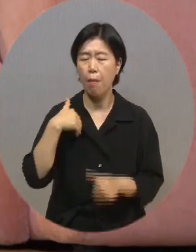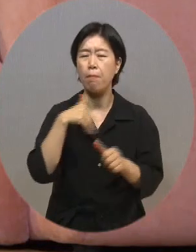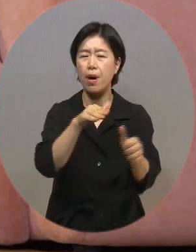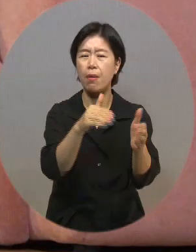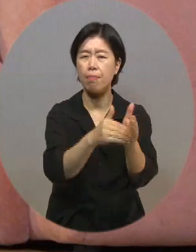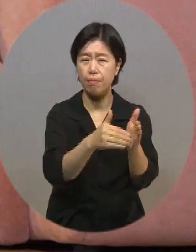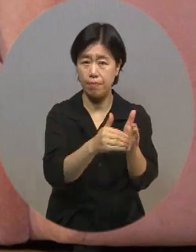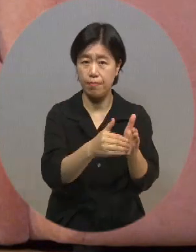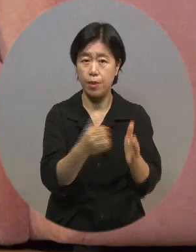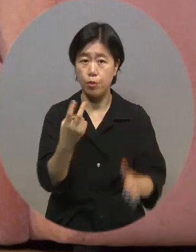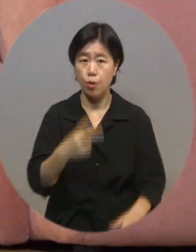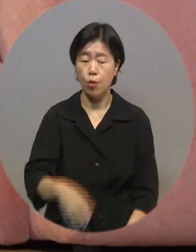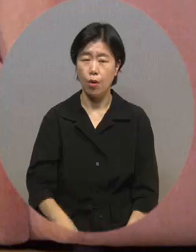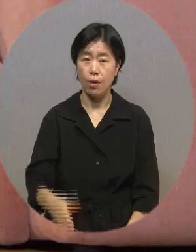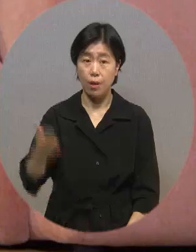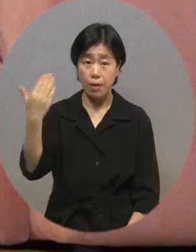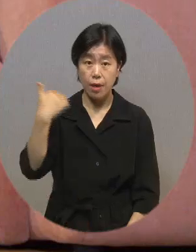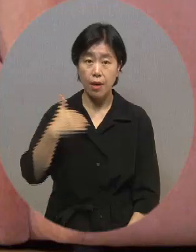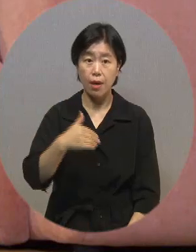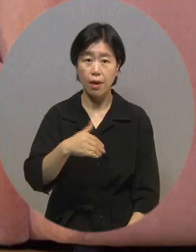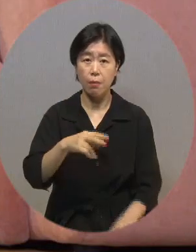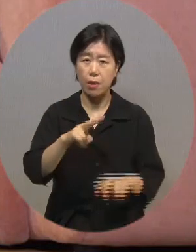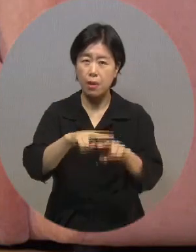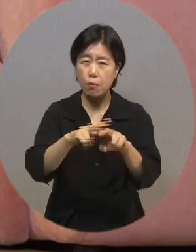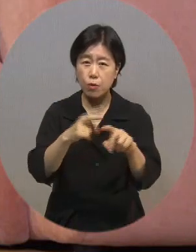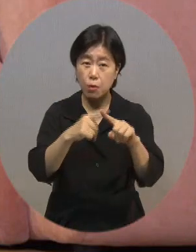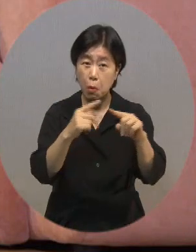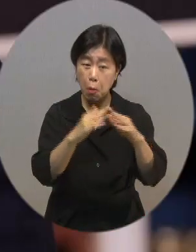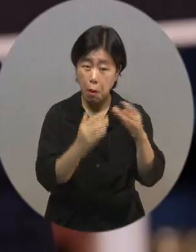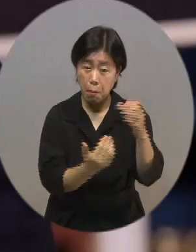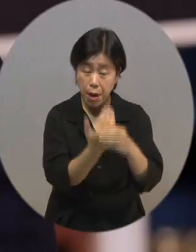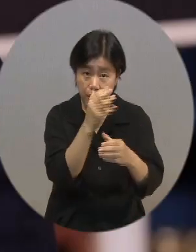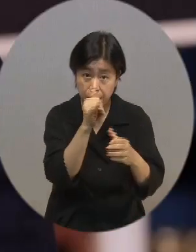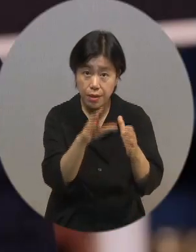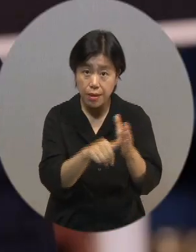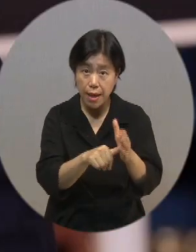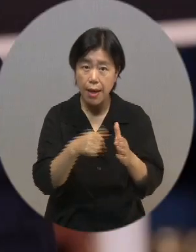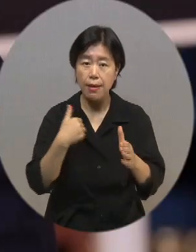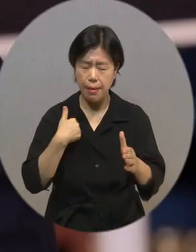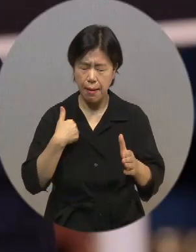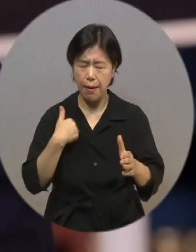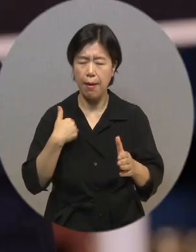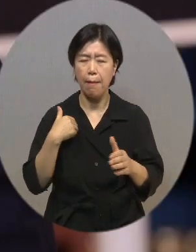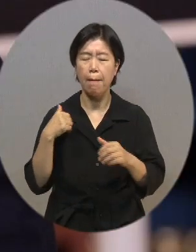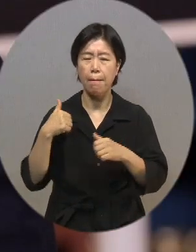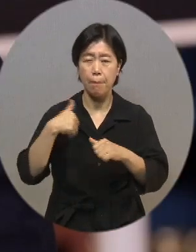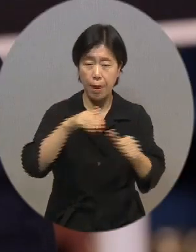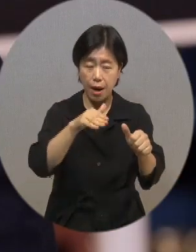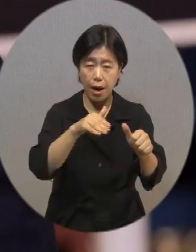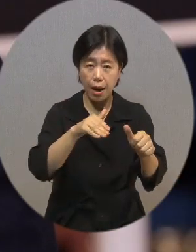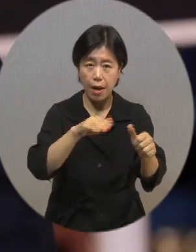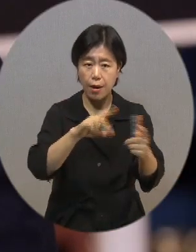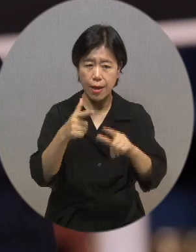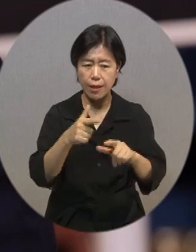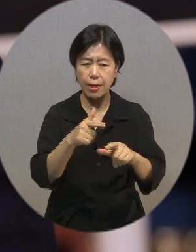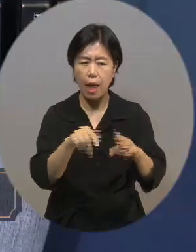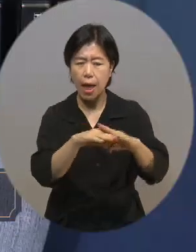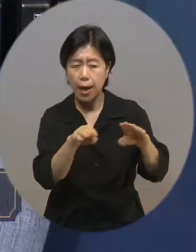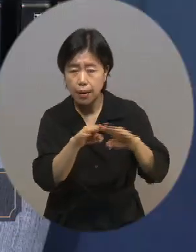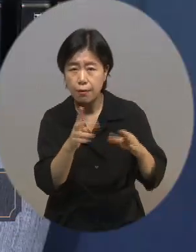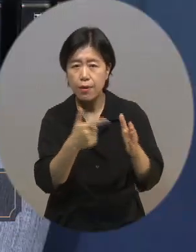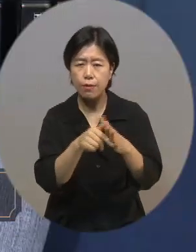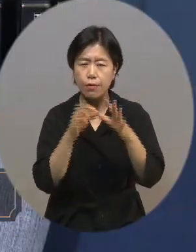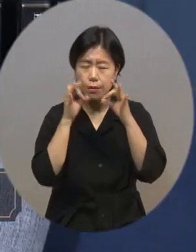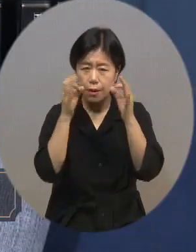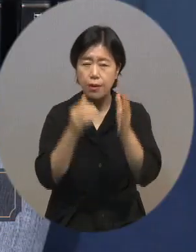사건 때도 제가 그 군사협조 단장으로 파견이 돼서 인질들 나오실 때 역할을 좀 했습니다.